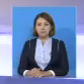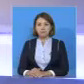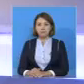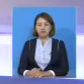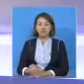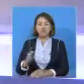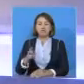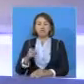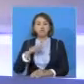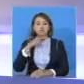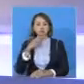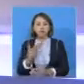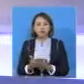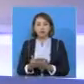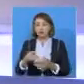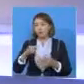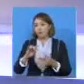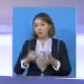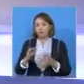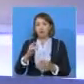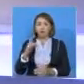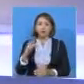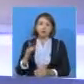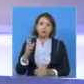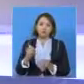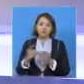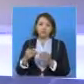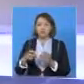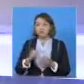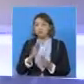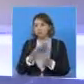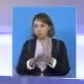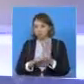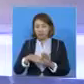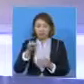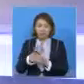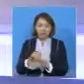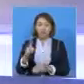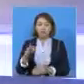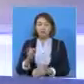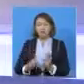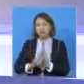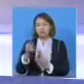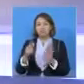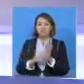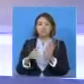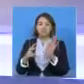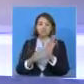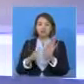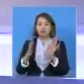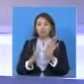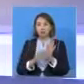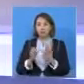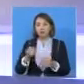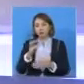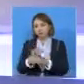Салық төлеушілердің назарына Салық кодексінің 412-ші бабына түзетулер енгізді. Сәуір айының бірінен бастап 7, 8 және 9